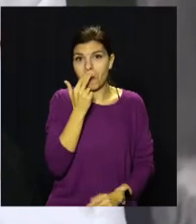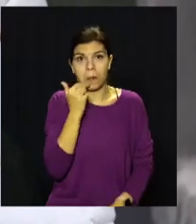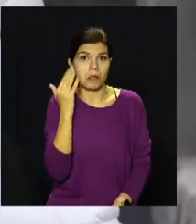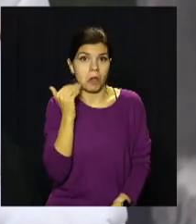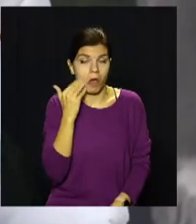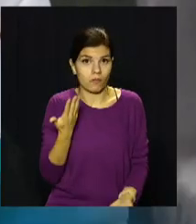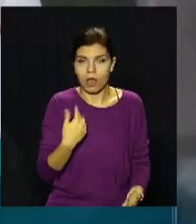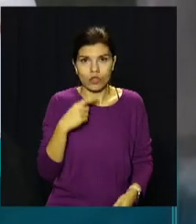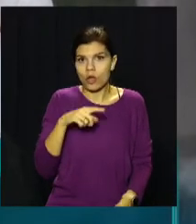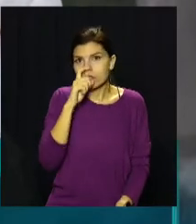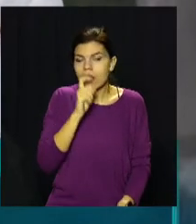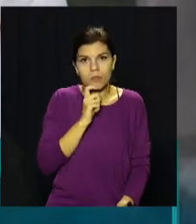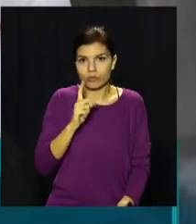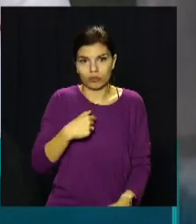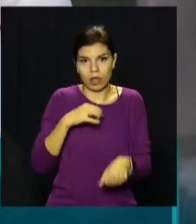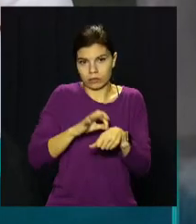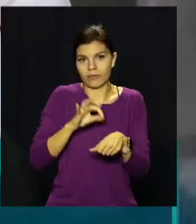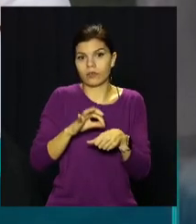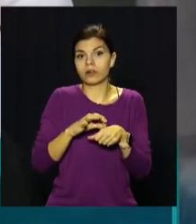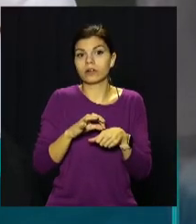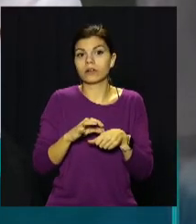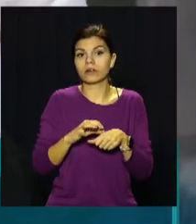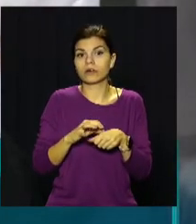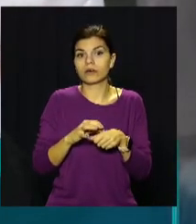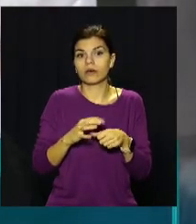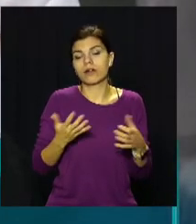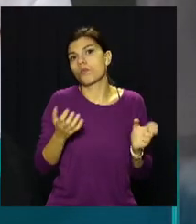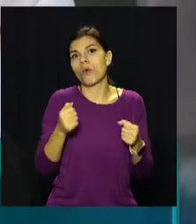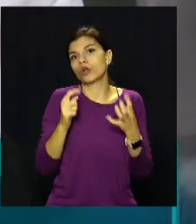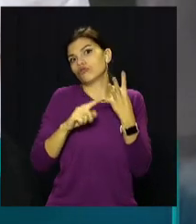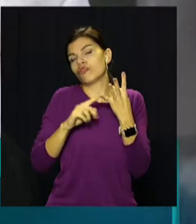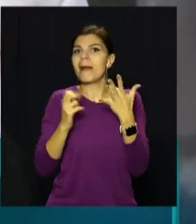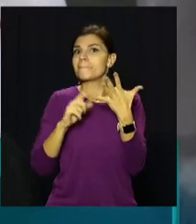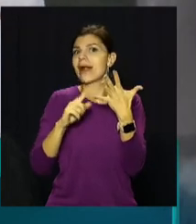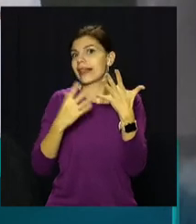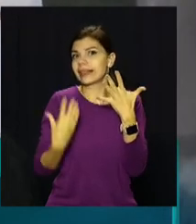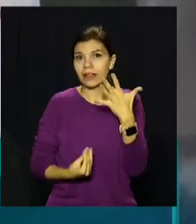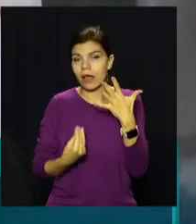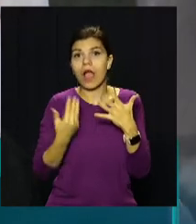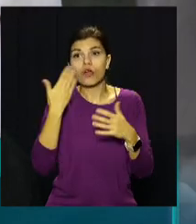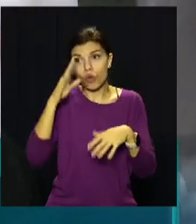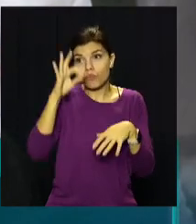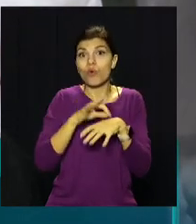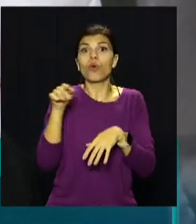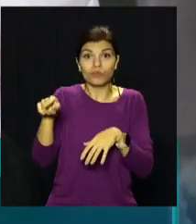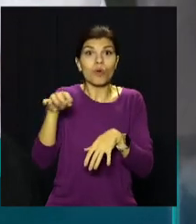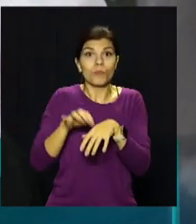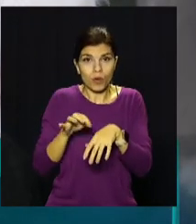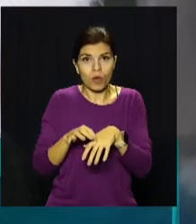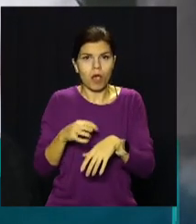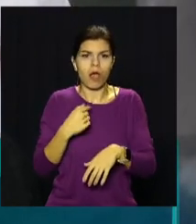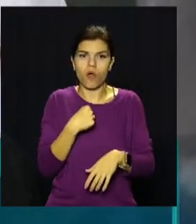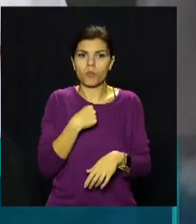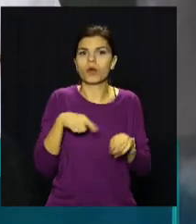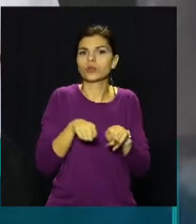навіть не зрозуміла, що я захворіла. Там десь на 4-й чи 5-й день після того захворів чоловік. У мене була